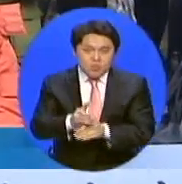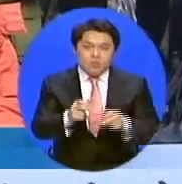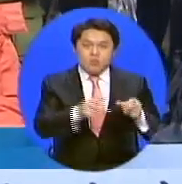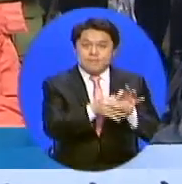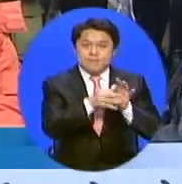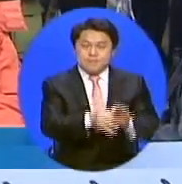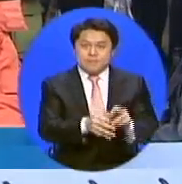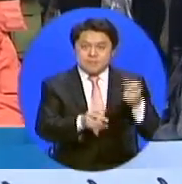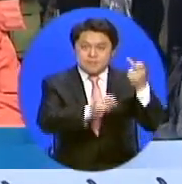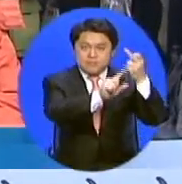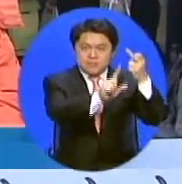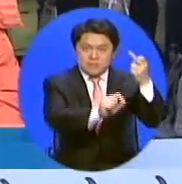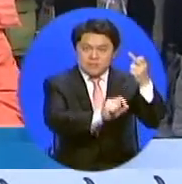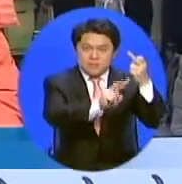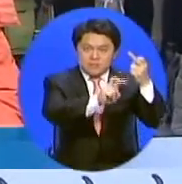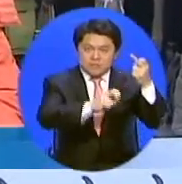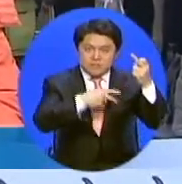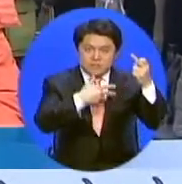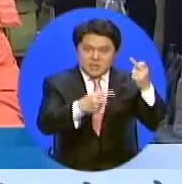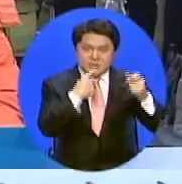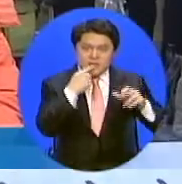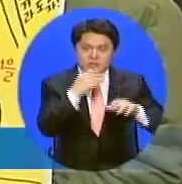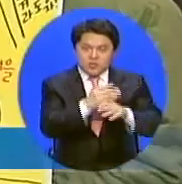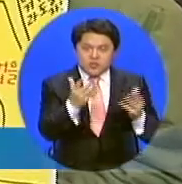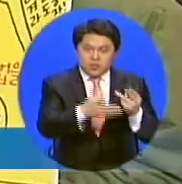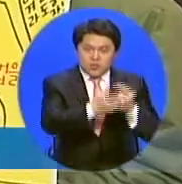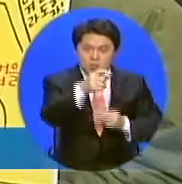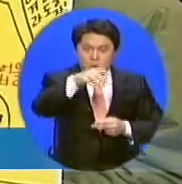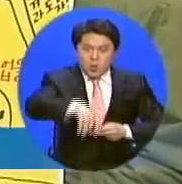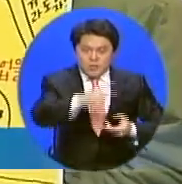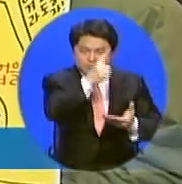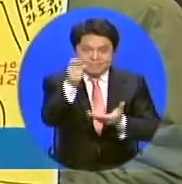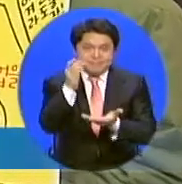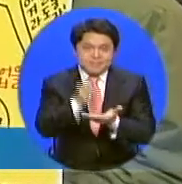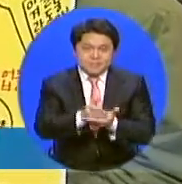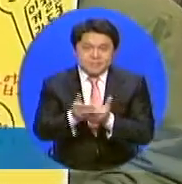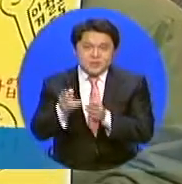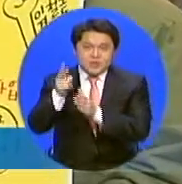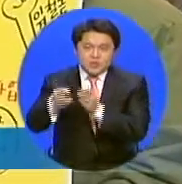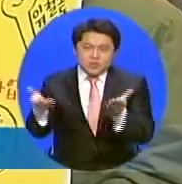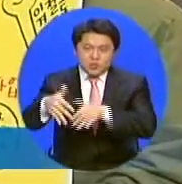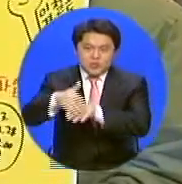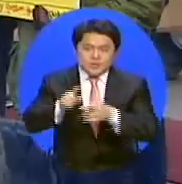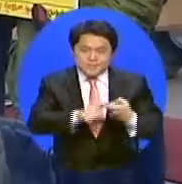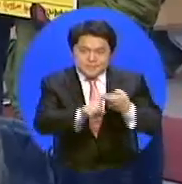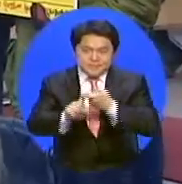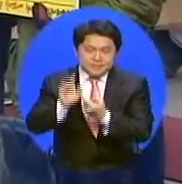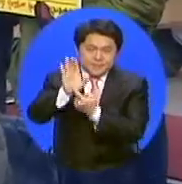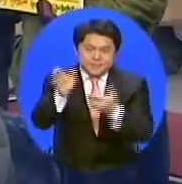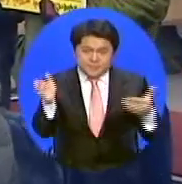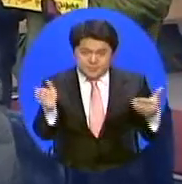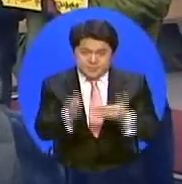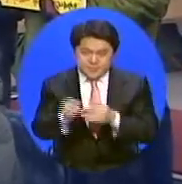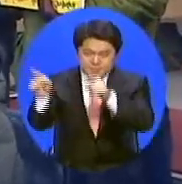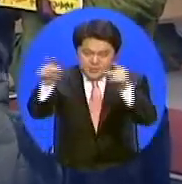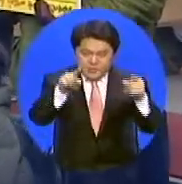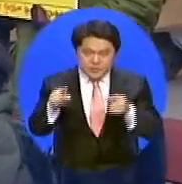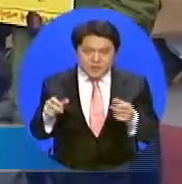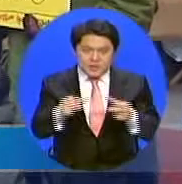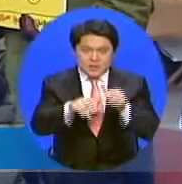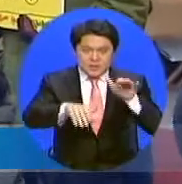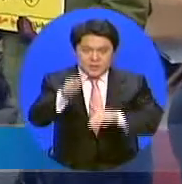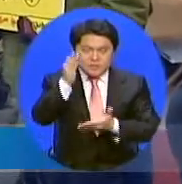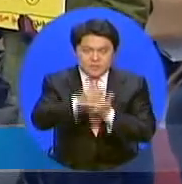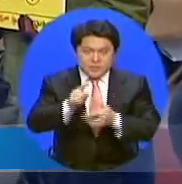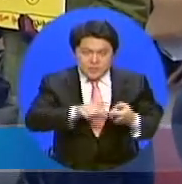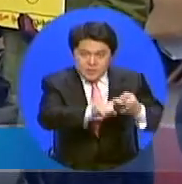27일 민주노총 앞에서 기자회견을 열고 철도노조와 연대할 것을 밝혔습니다. 전국 장애인 차별 철폐